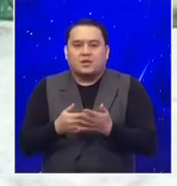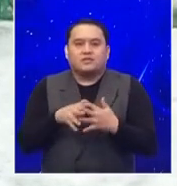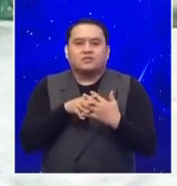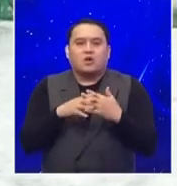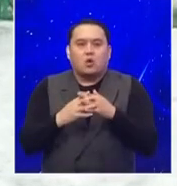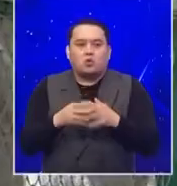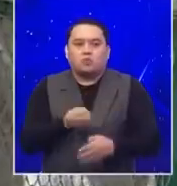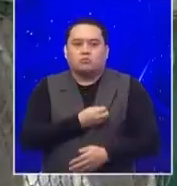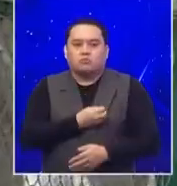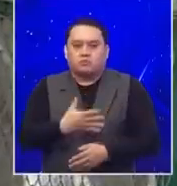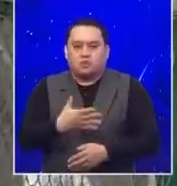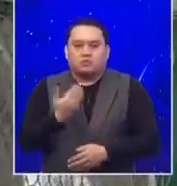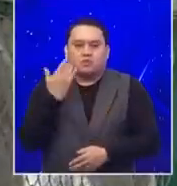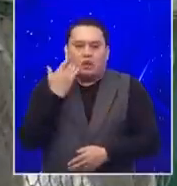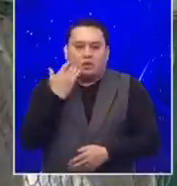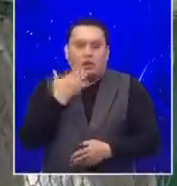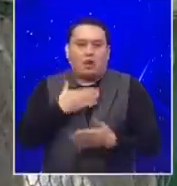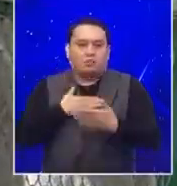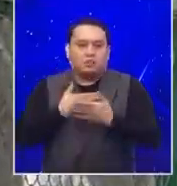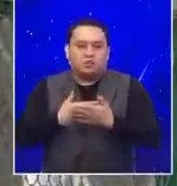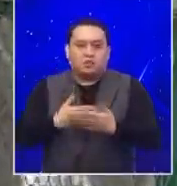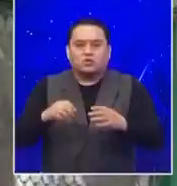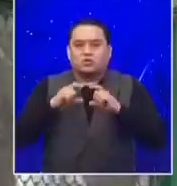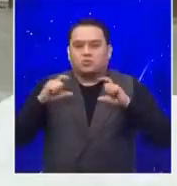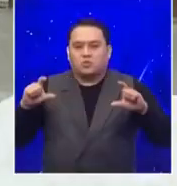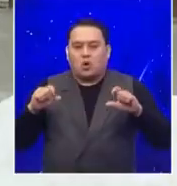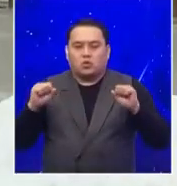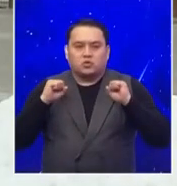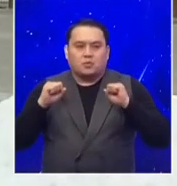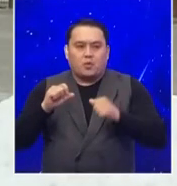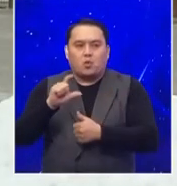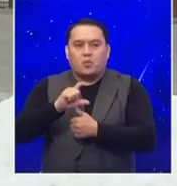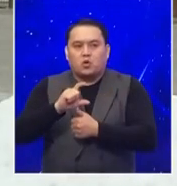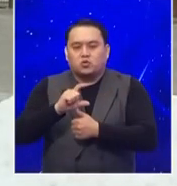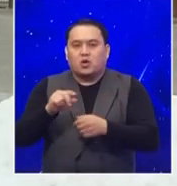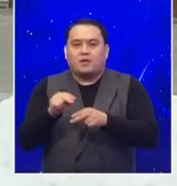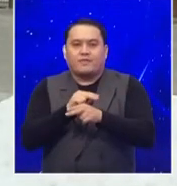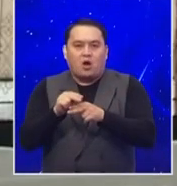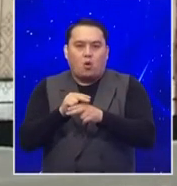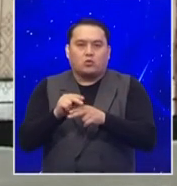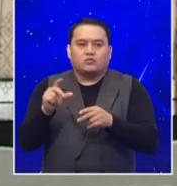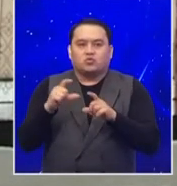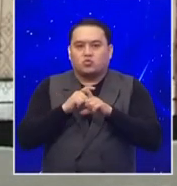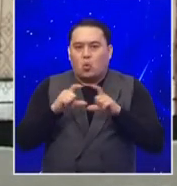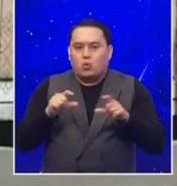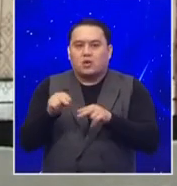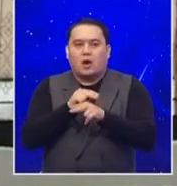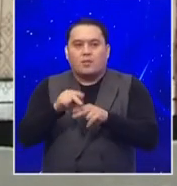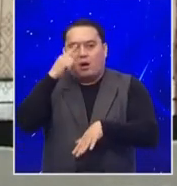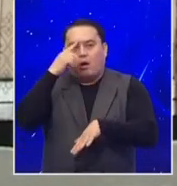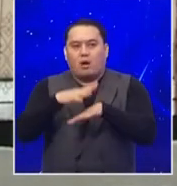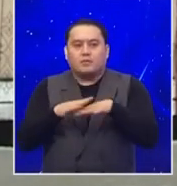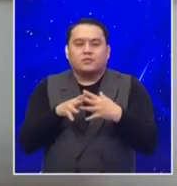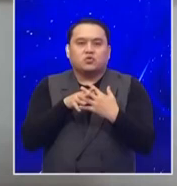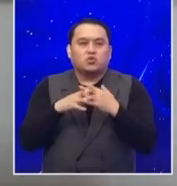Благодаря меценатам из числа местных жителей в селе появилась спортивная площадка, медресе и мечеть. Отремонтирована и школа. Тем не менее, акиму